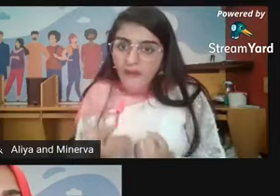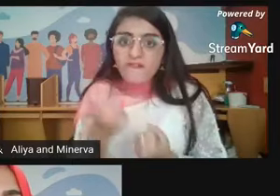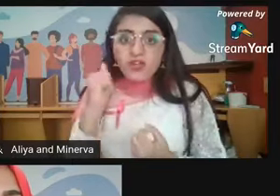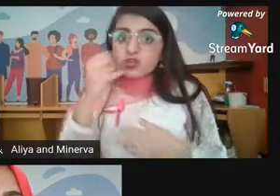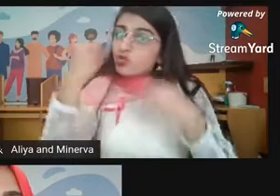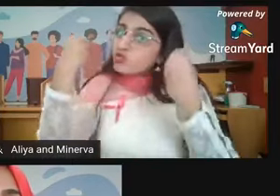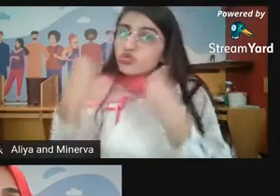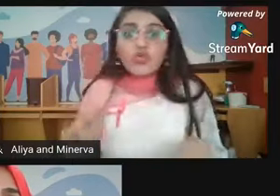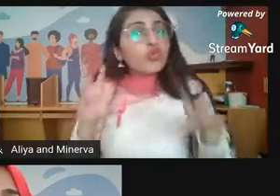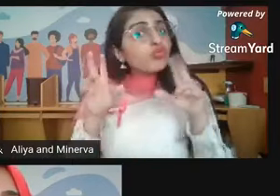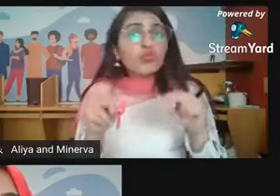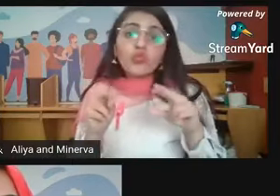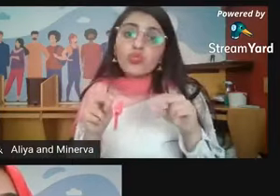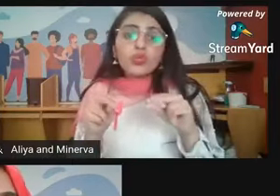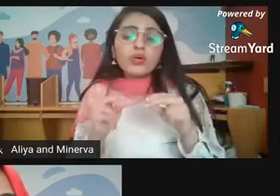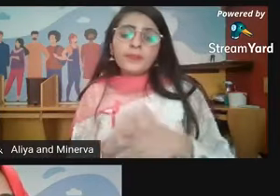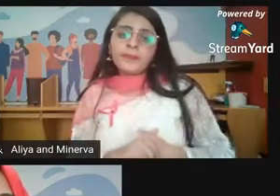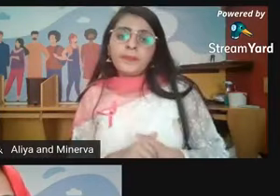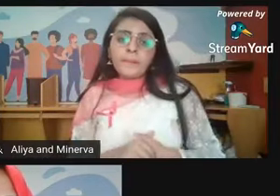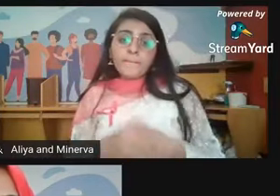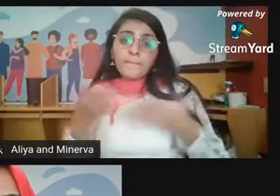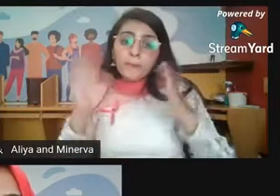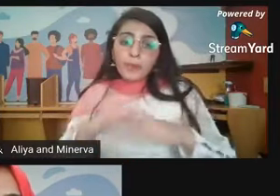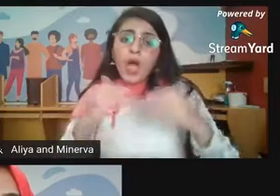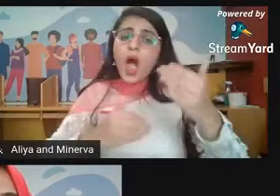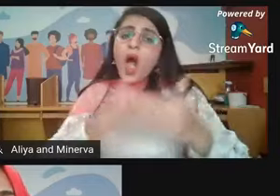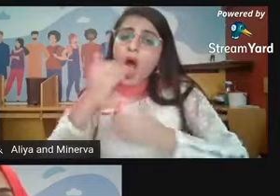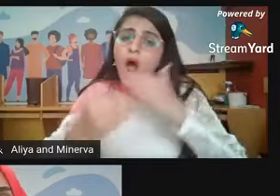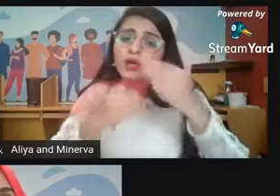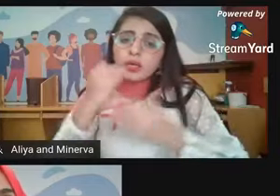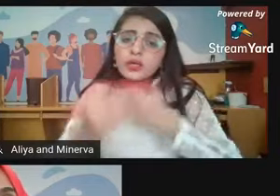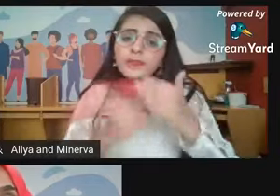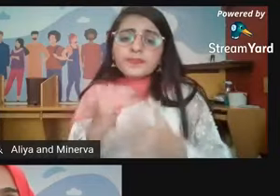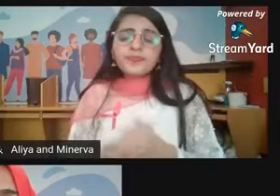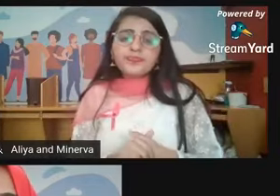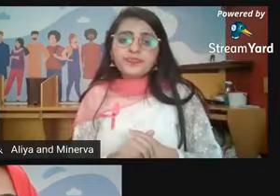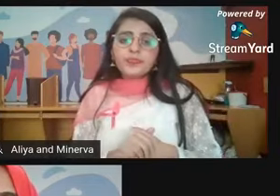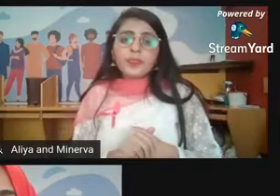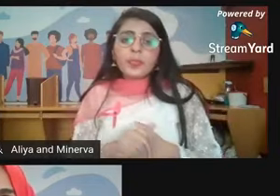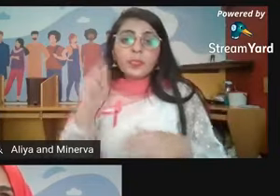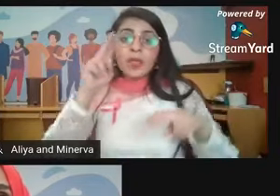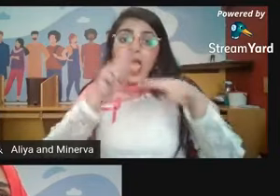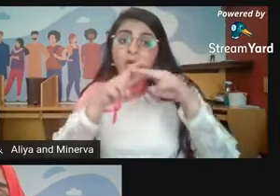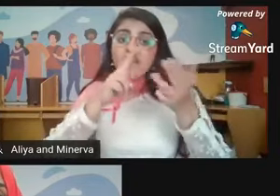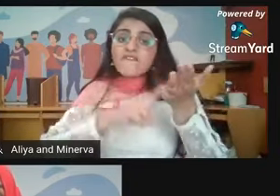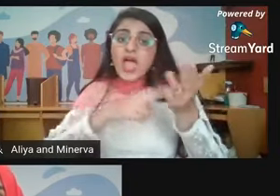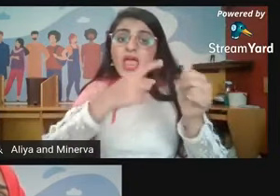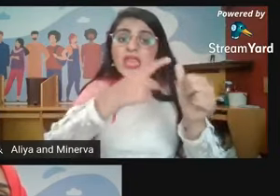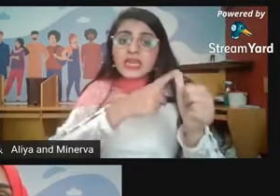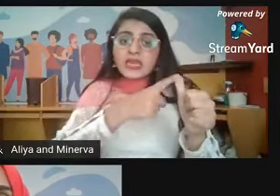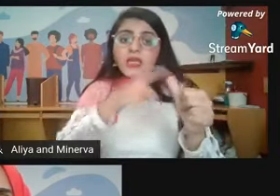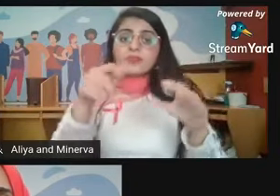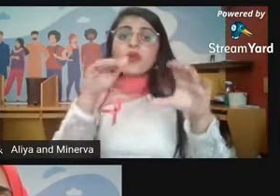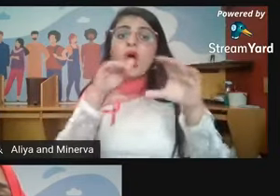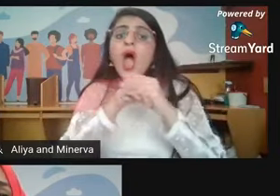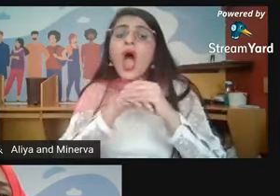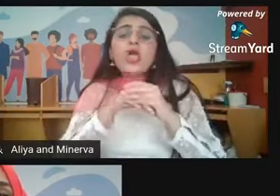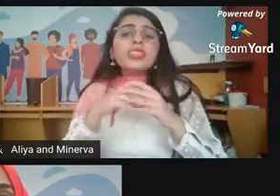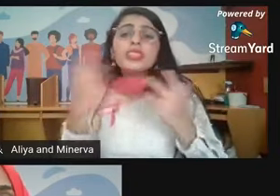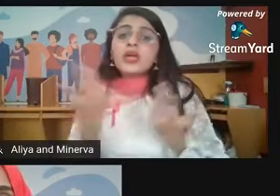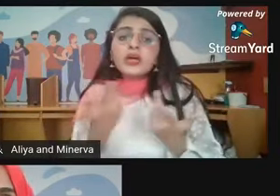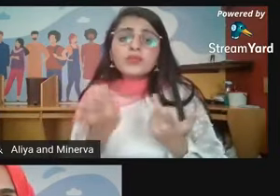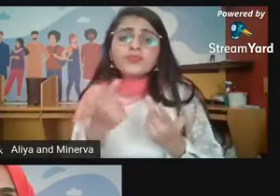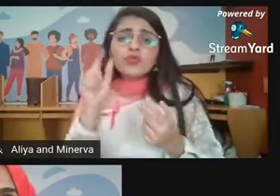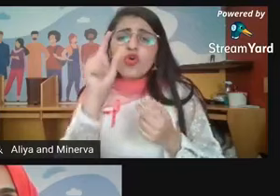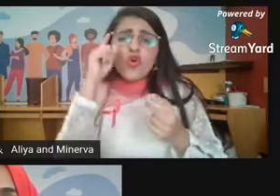कैन नॉट लीव इट लाइक दिस और उसके बाद फर्दर मैं बताती हूँ कि उनके पास एक होती है FNA दैट इज कॉल्ड फाइन नीडल एस्पिरेशन बहुत